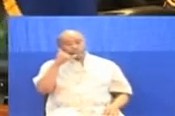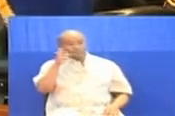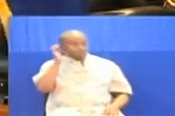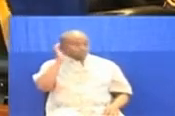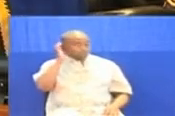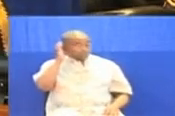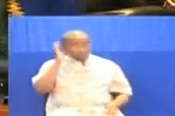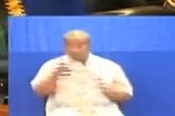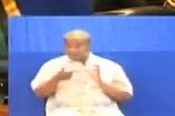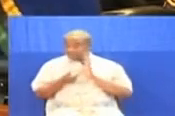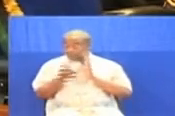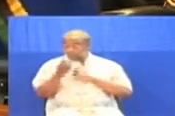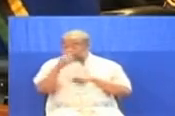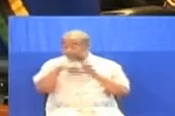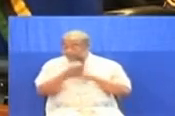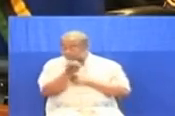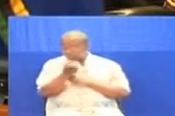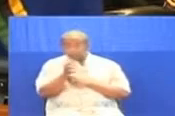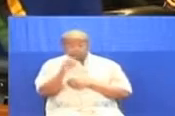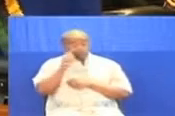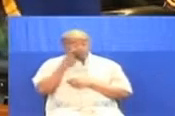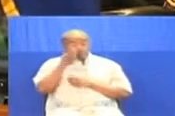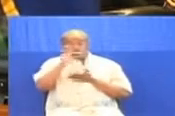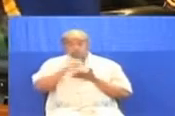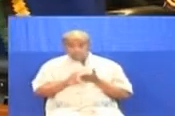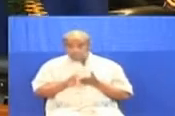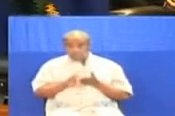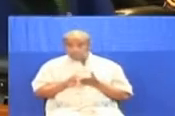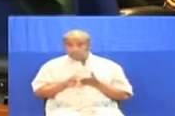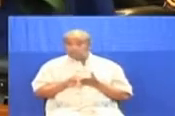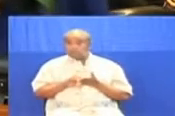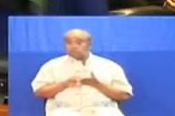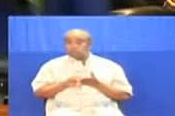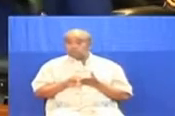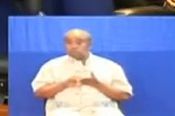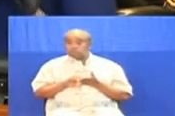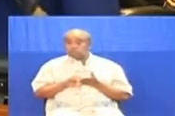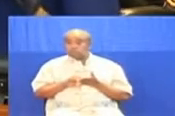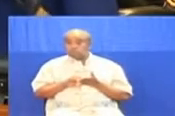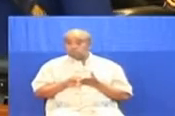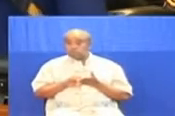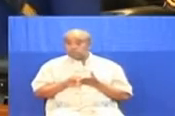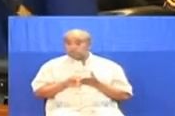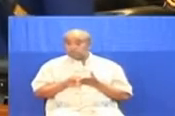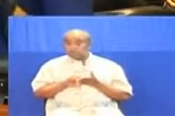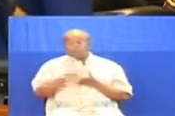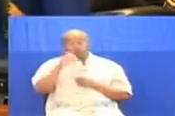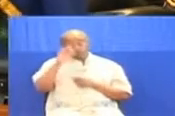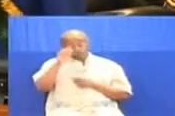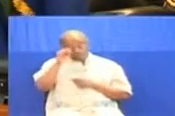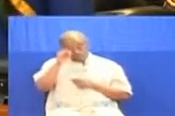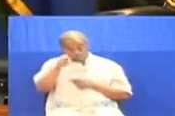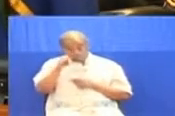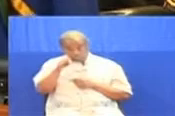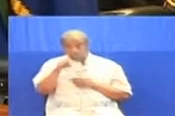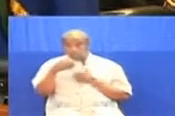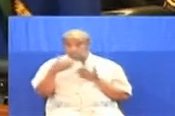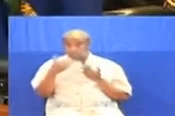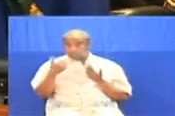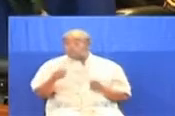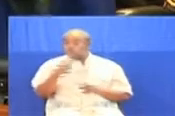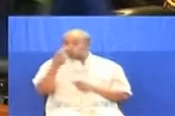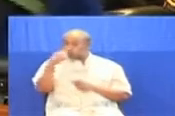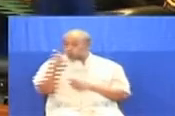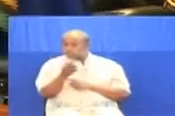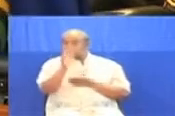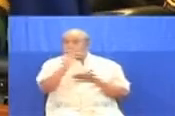ambapo umeshaingia, umejaribu kujaza, usianze kupiga kwamba kabla hata hujajaribu, maana watakapokuuliza umekutana na changamoto